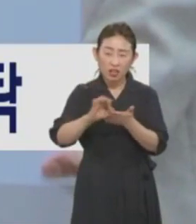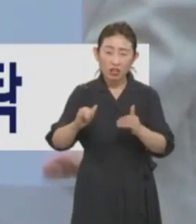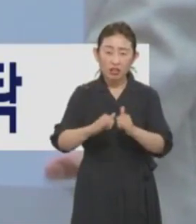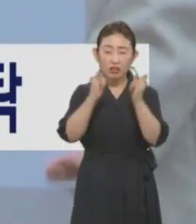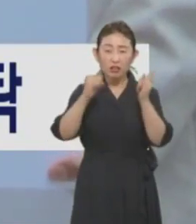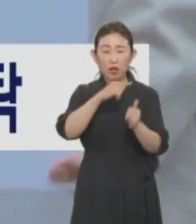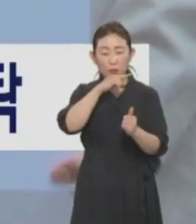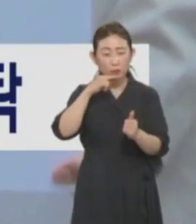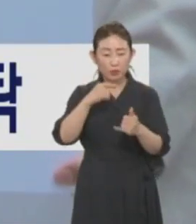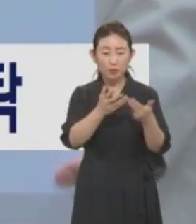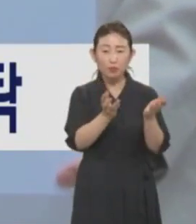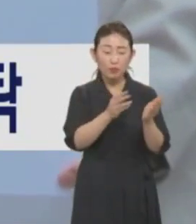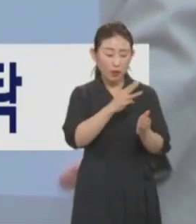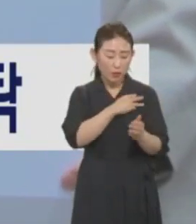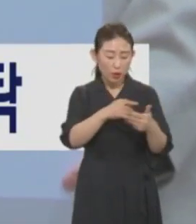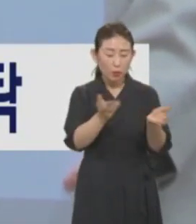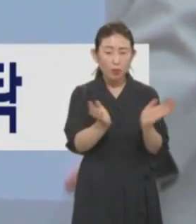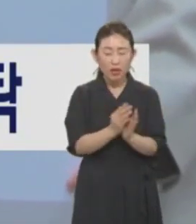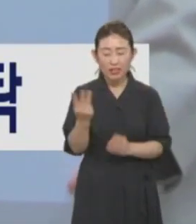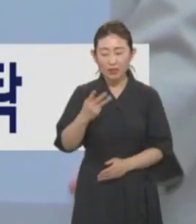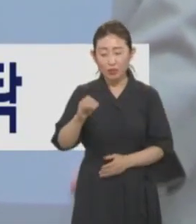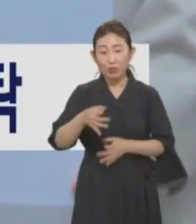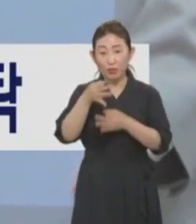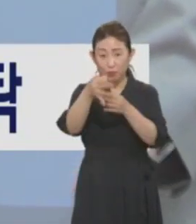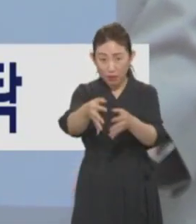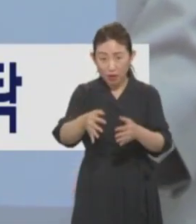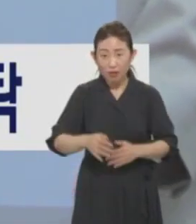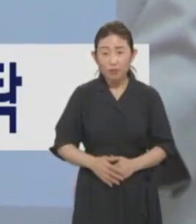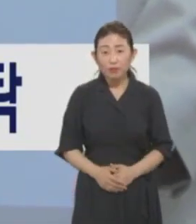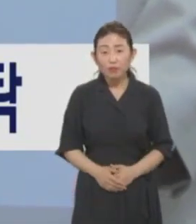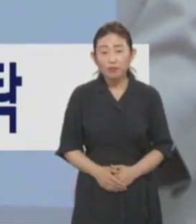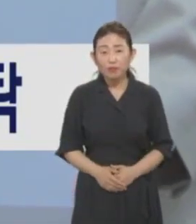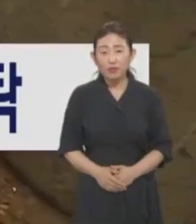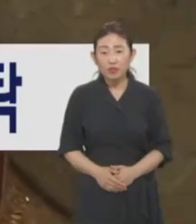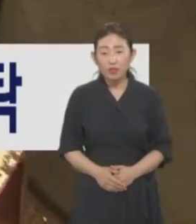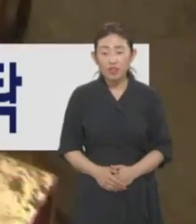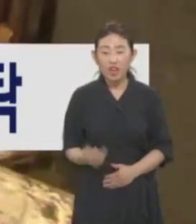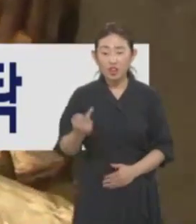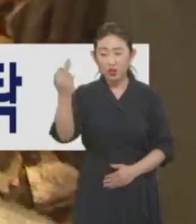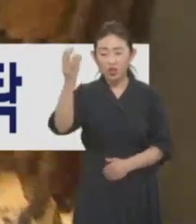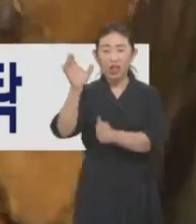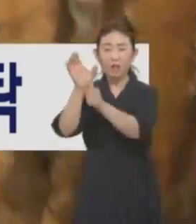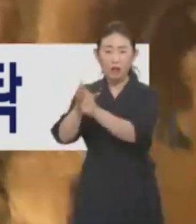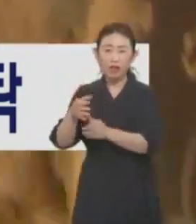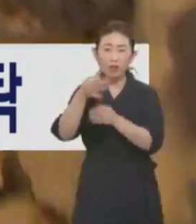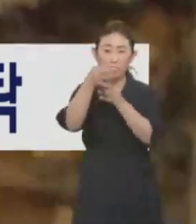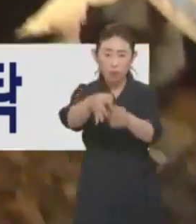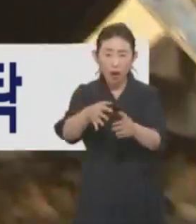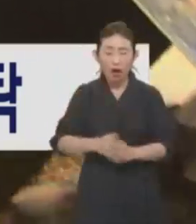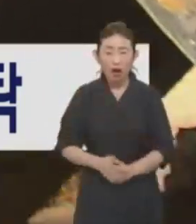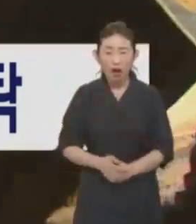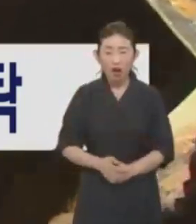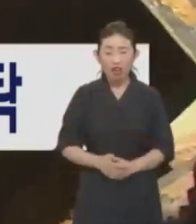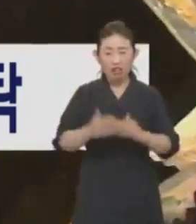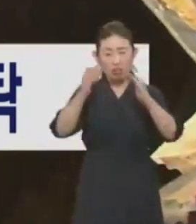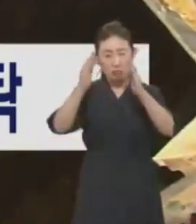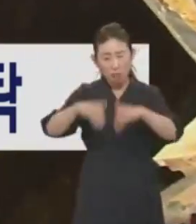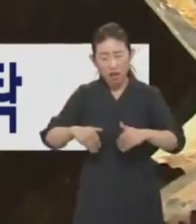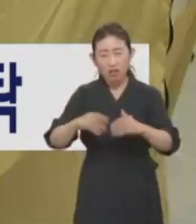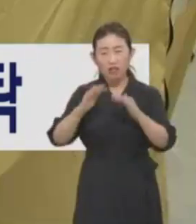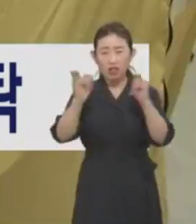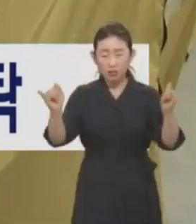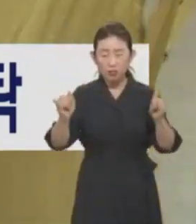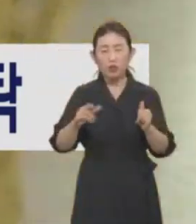사회복지 공동모금회에 3천만 원을 기탁했습니다. 황인범 선수는 친형을 통해 기부를 하며 생계가 무너진